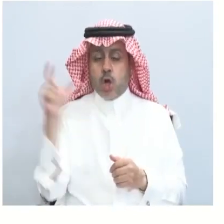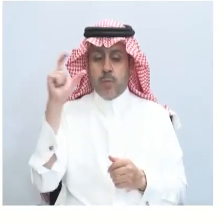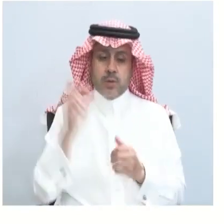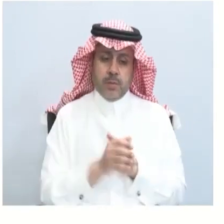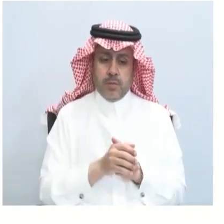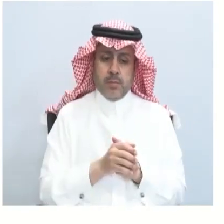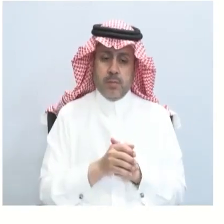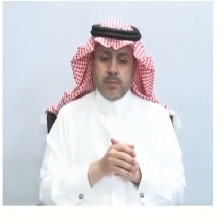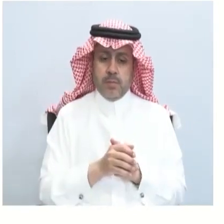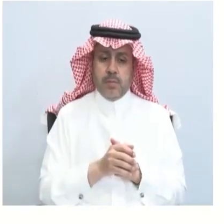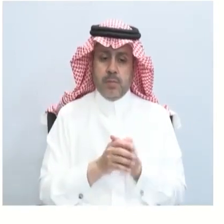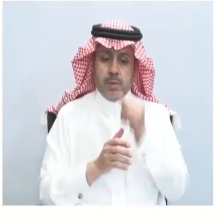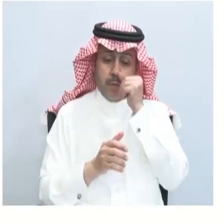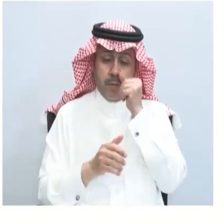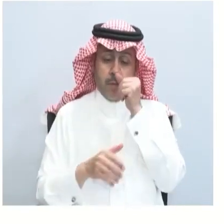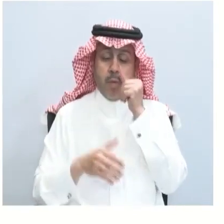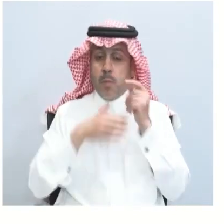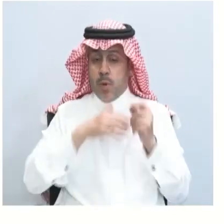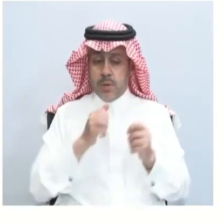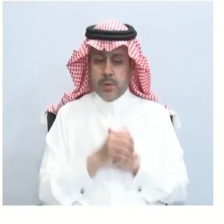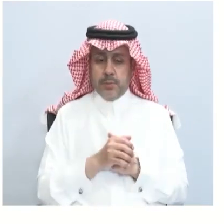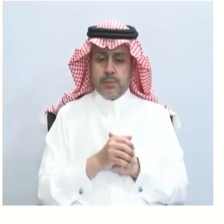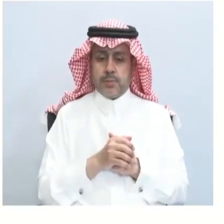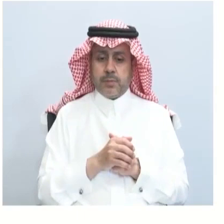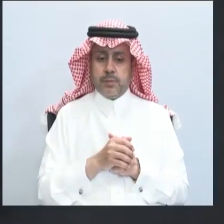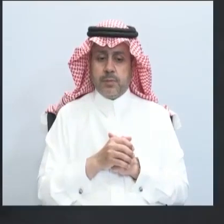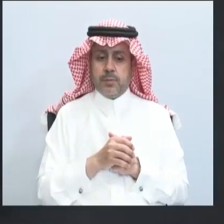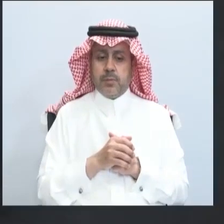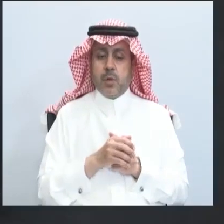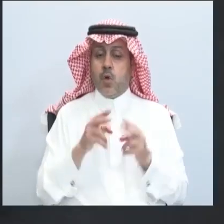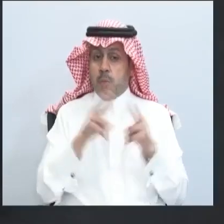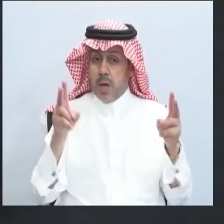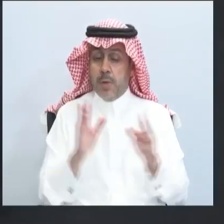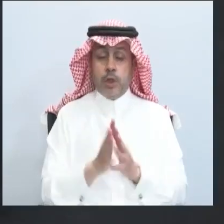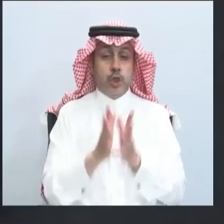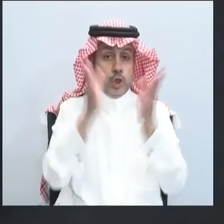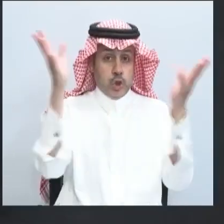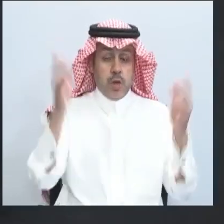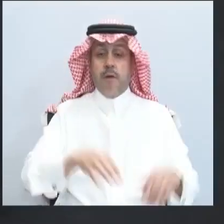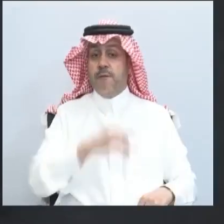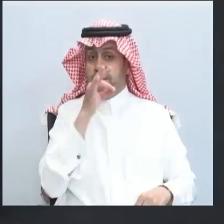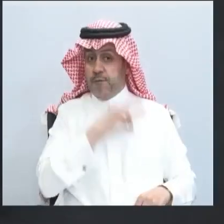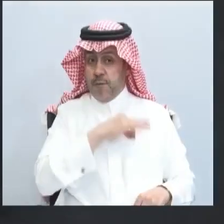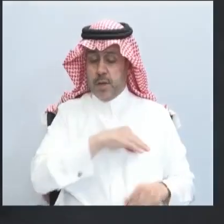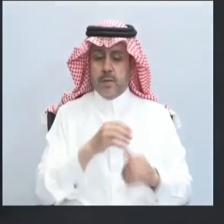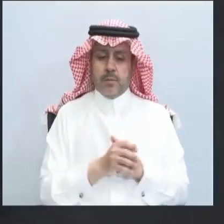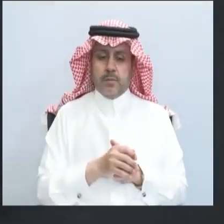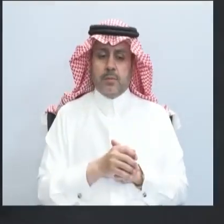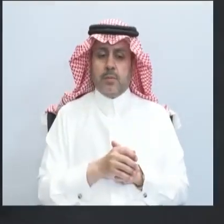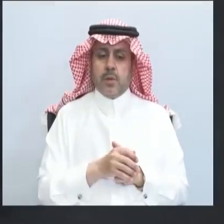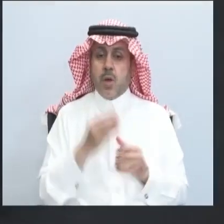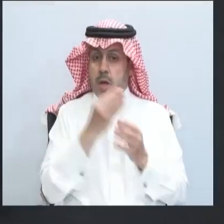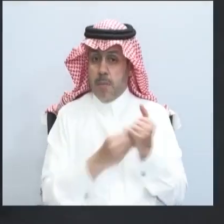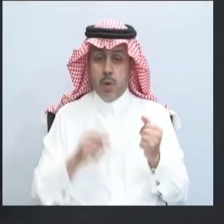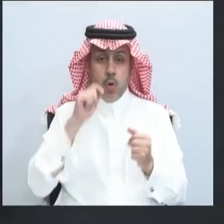عمر يعرف هذه الشجره والنبي عليه الصلاه والسلام يطرحه للصحابه ويبين لهم هذه الشجره فيها فائده كذا وكذا وكذا ابن عمر